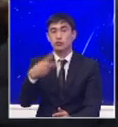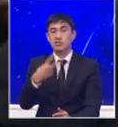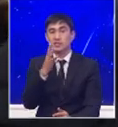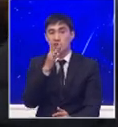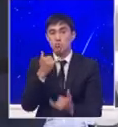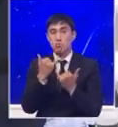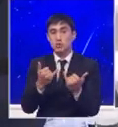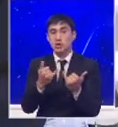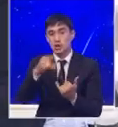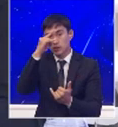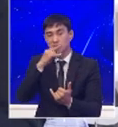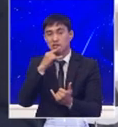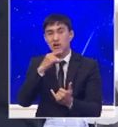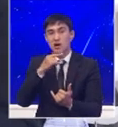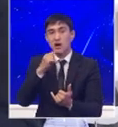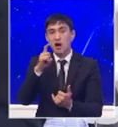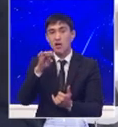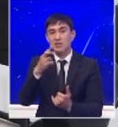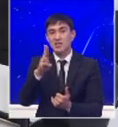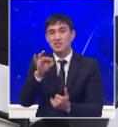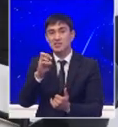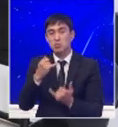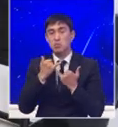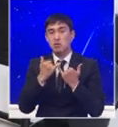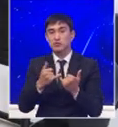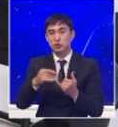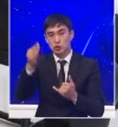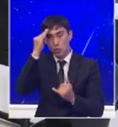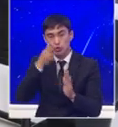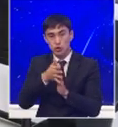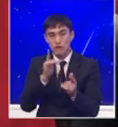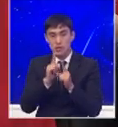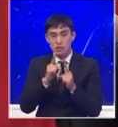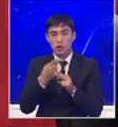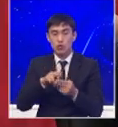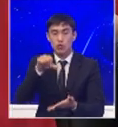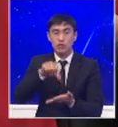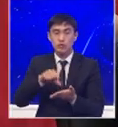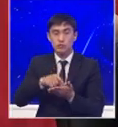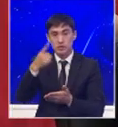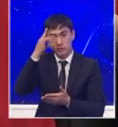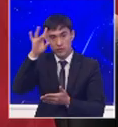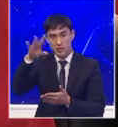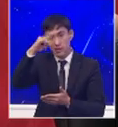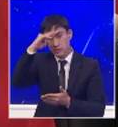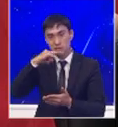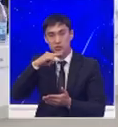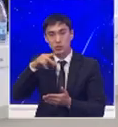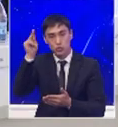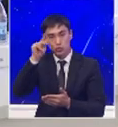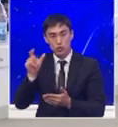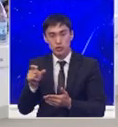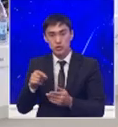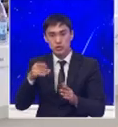Двухсотдвадцатилетию последнего казахского хана Кенесары Касымулы была посвящена научная конференция, на которой выступили известные казахстанские ученые.